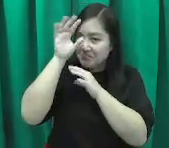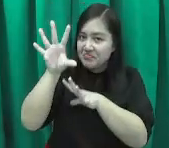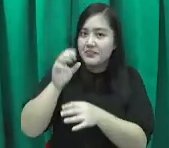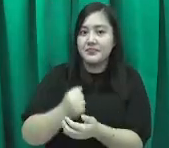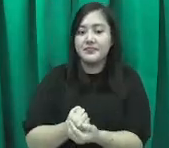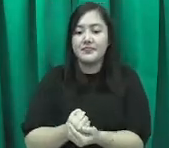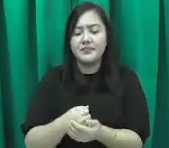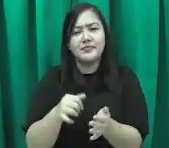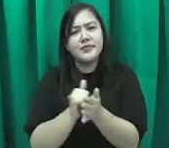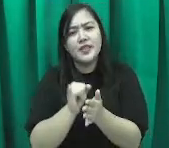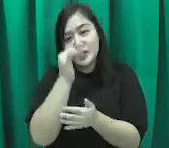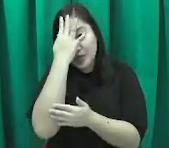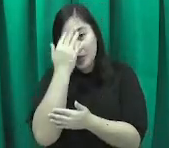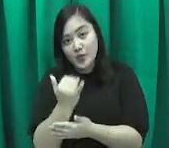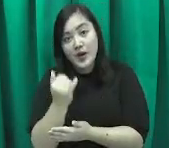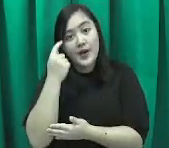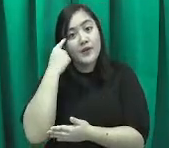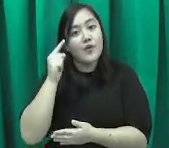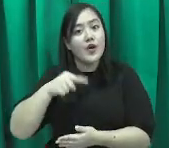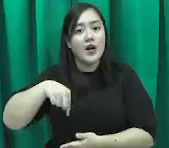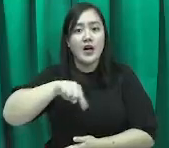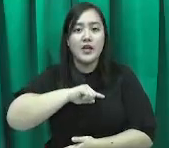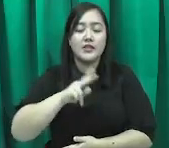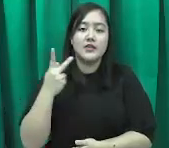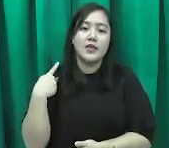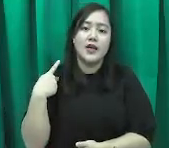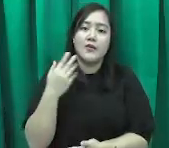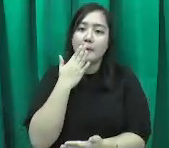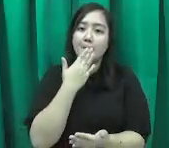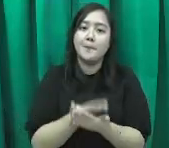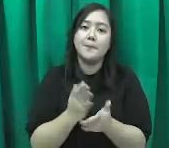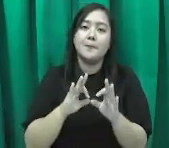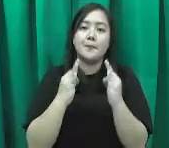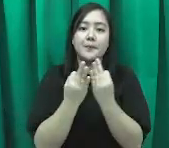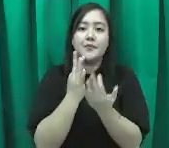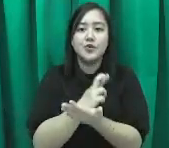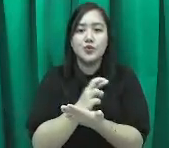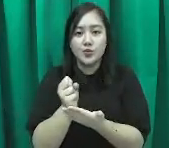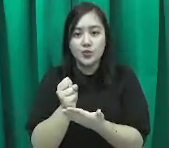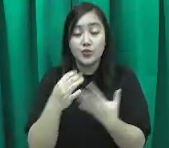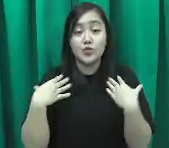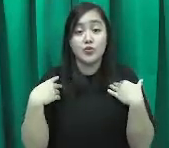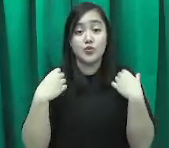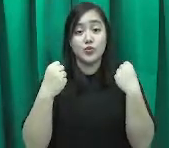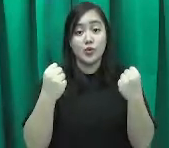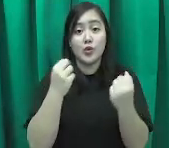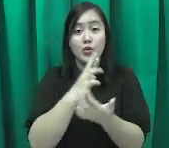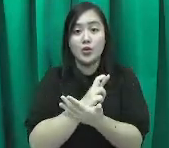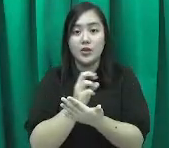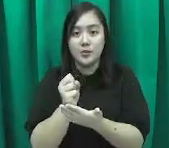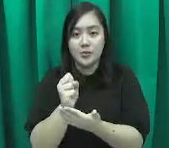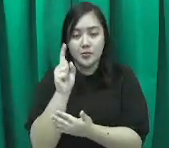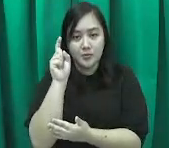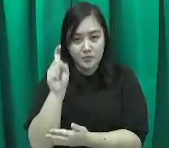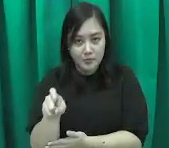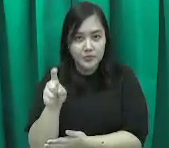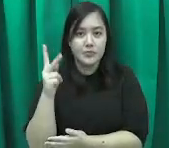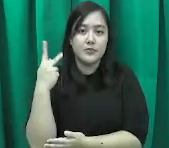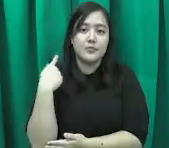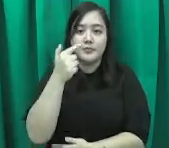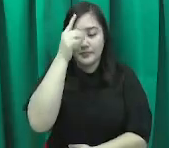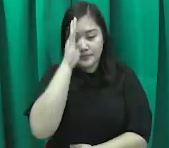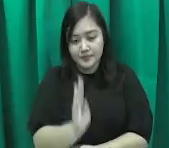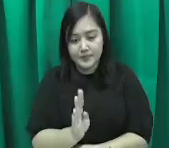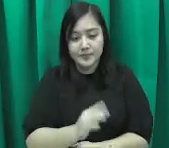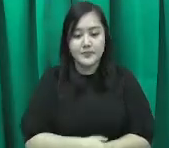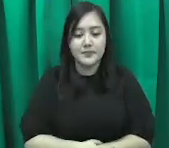magandang family relationship, maging maganda, maging matibay ang inyong samahan, kailangan nyo talaga ng Panginoon. Yes. Huwag